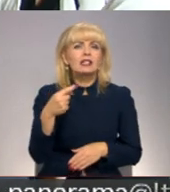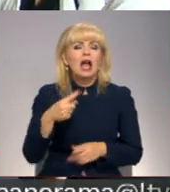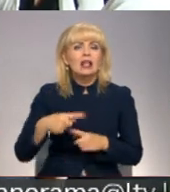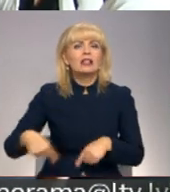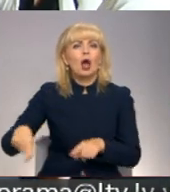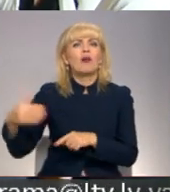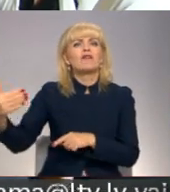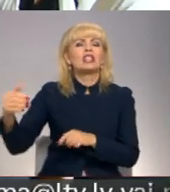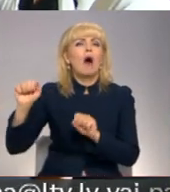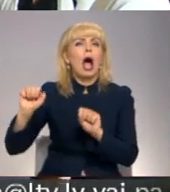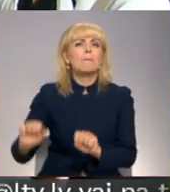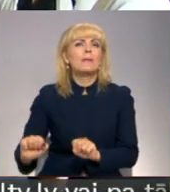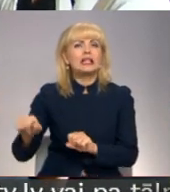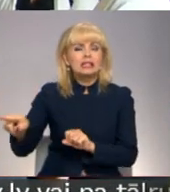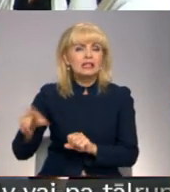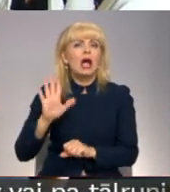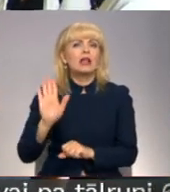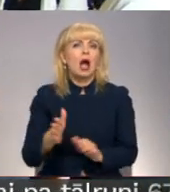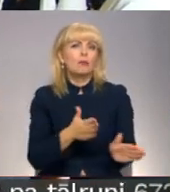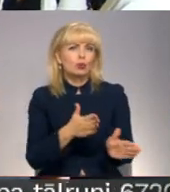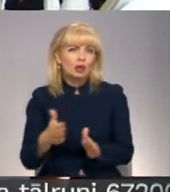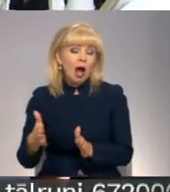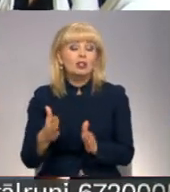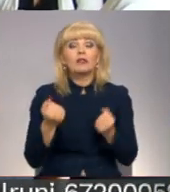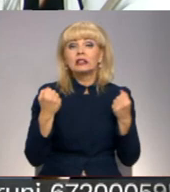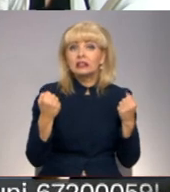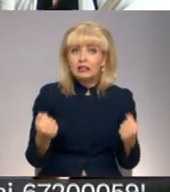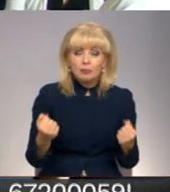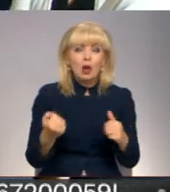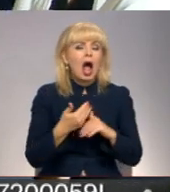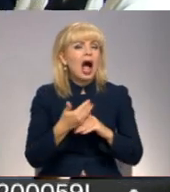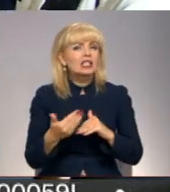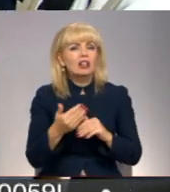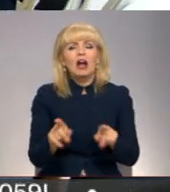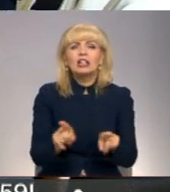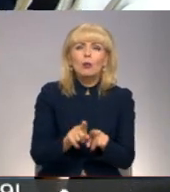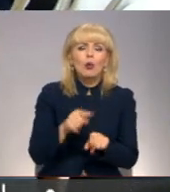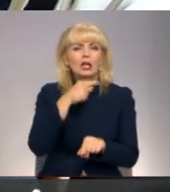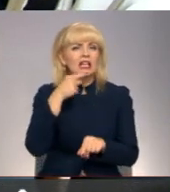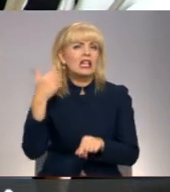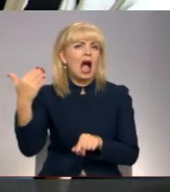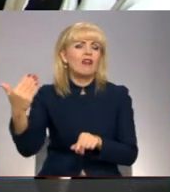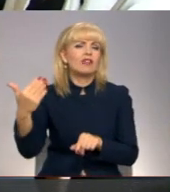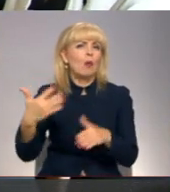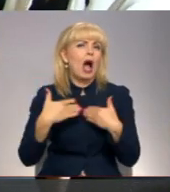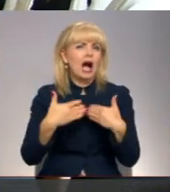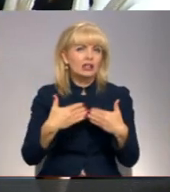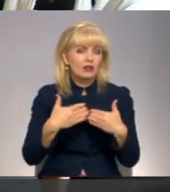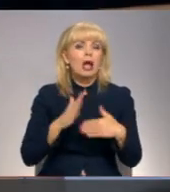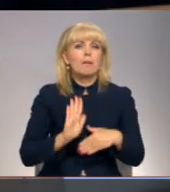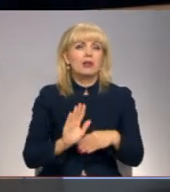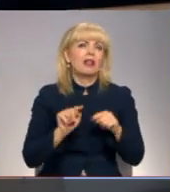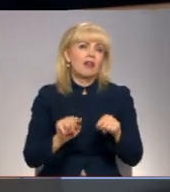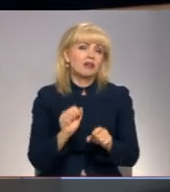teritoriālās ambīcijas. Tādēļ mums jābūt gataviem būt stipriem, aizkavējot jebkuras Krievijas aktivitātes, un tas ir tas, pie kā